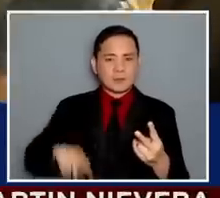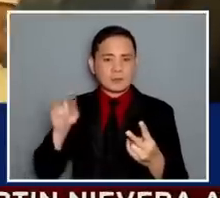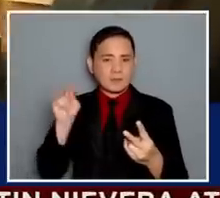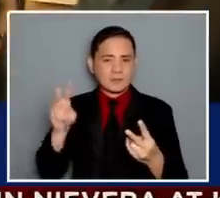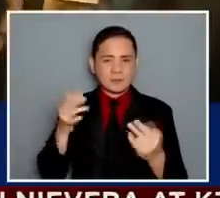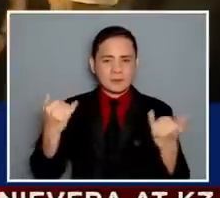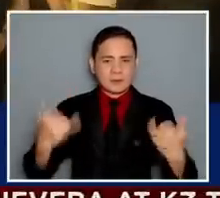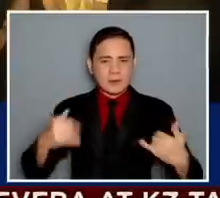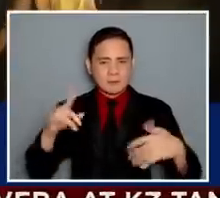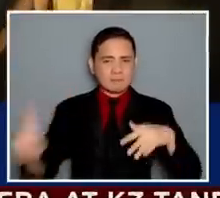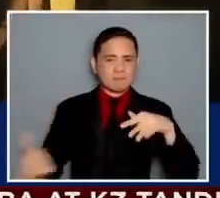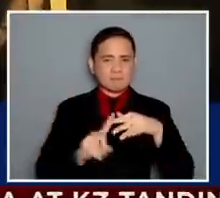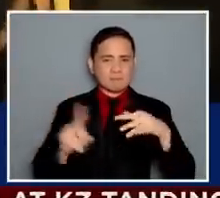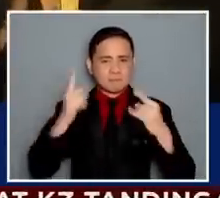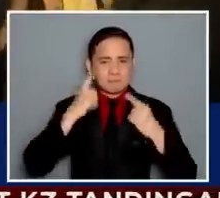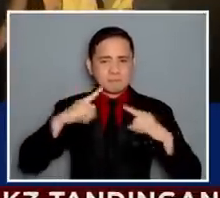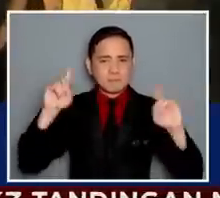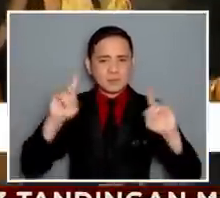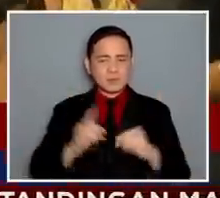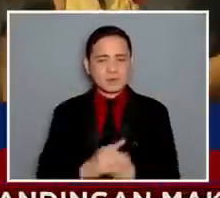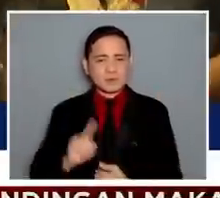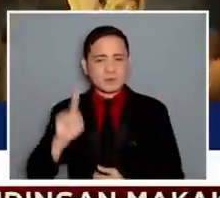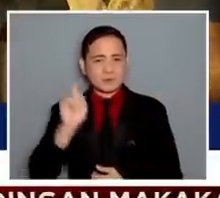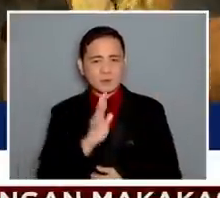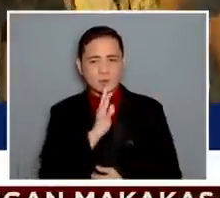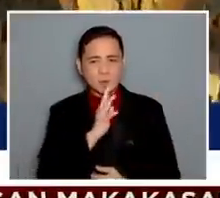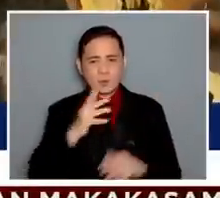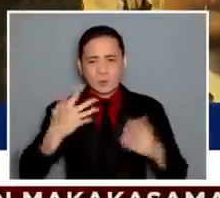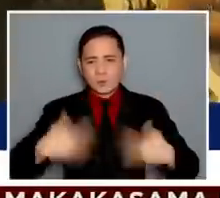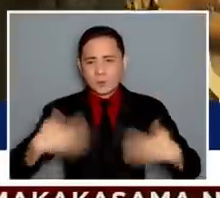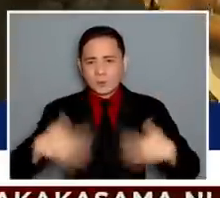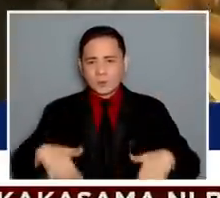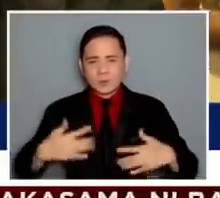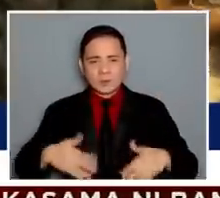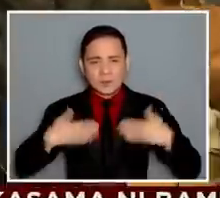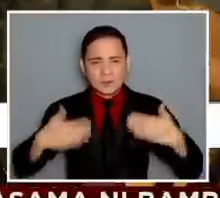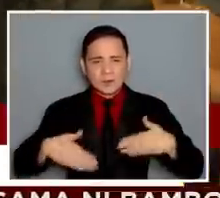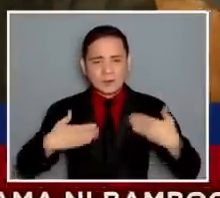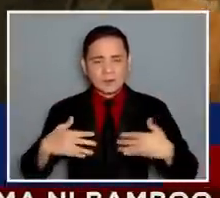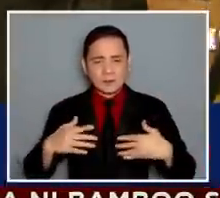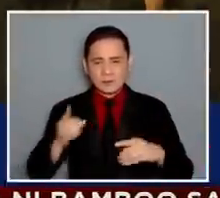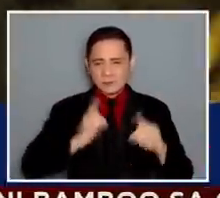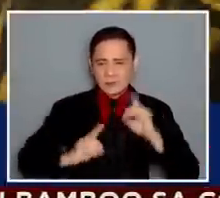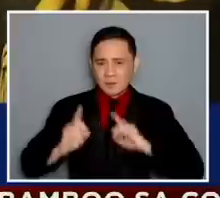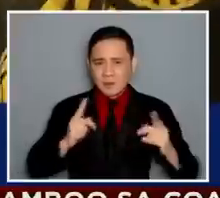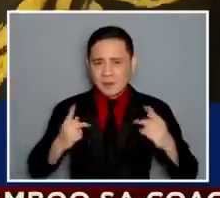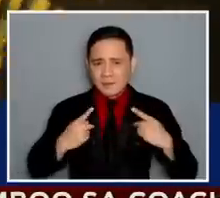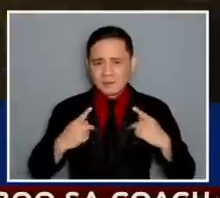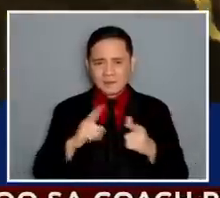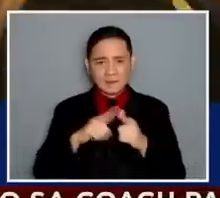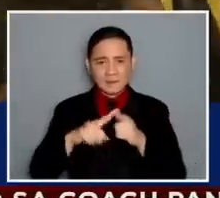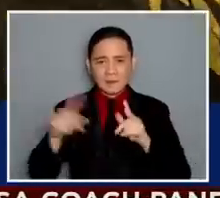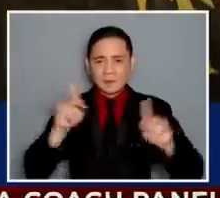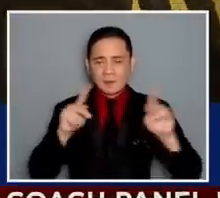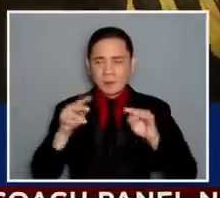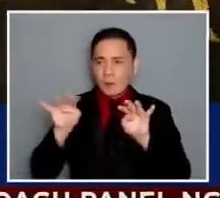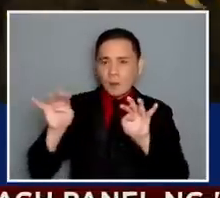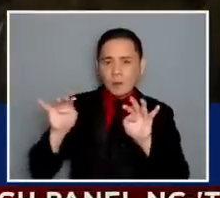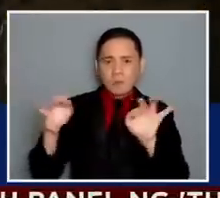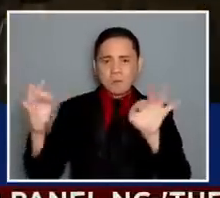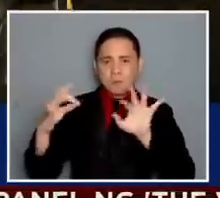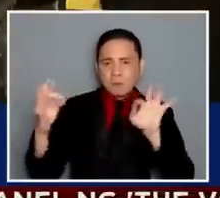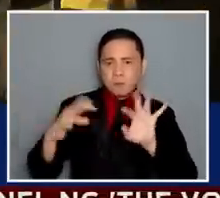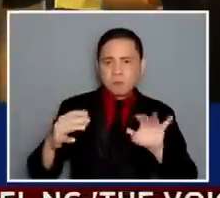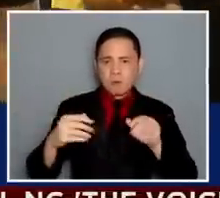happy, ang saya, and yun nga sabi ko parang ang tagal ko pong hindi nagdrama. Tapos ganito yung feedback ng mga tao at naririnig mo yung mga reaction